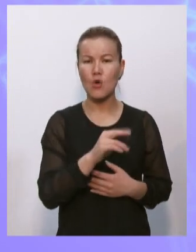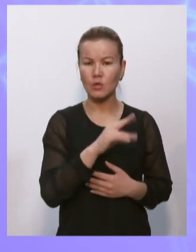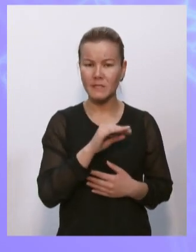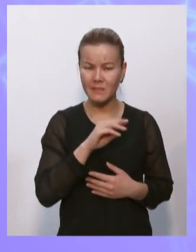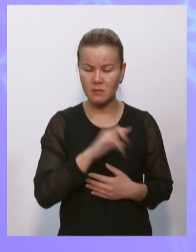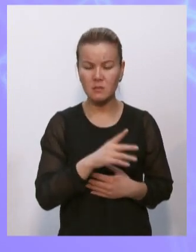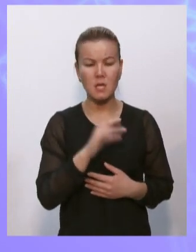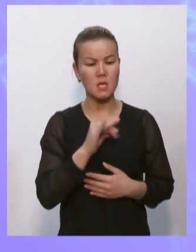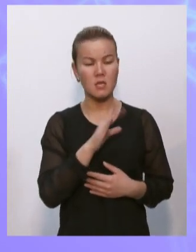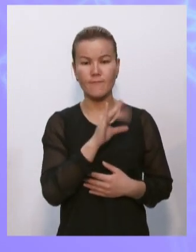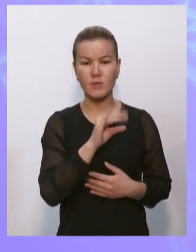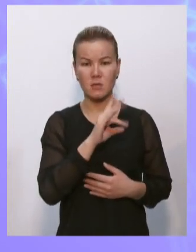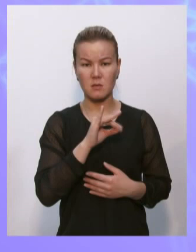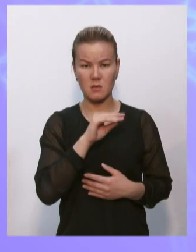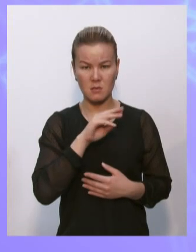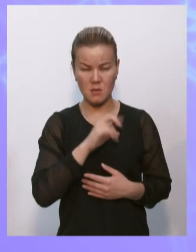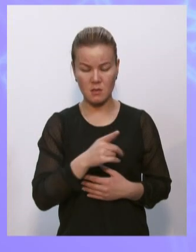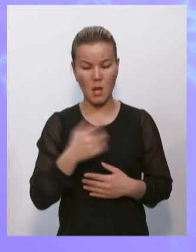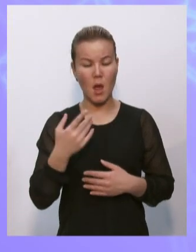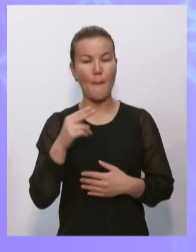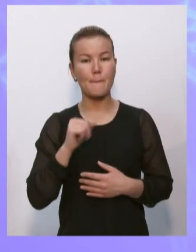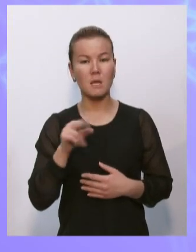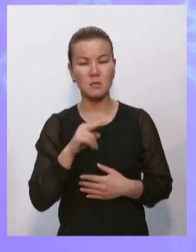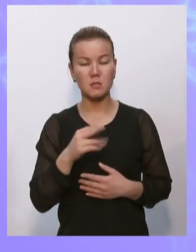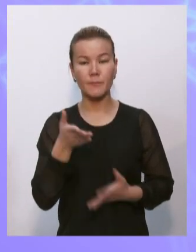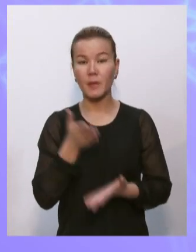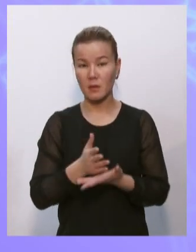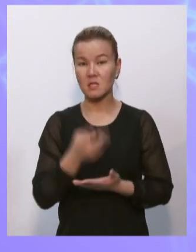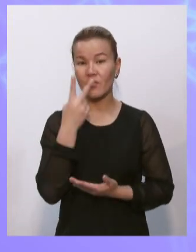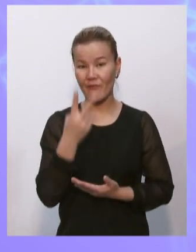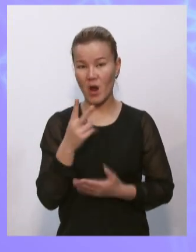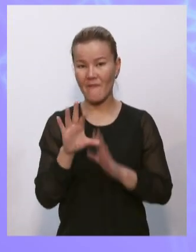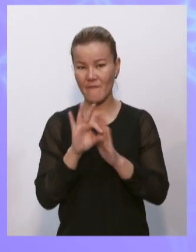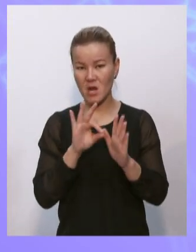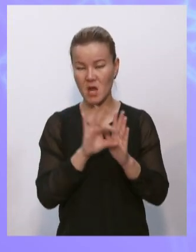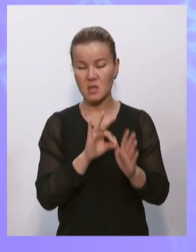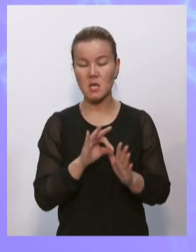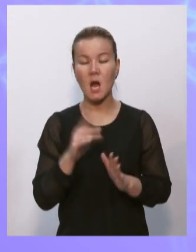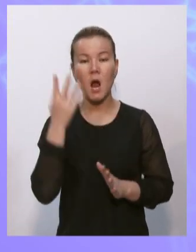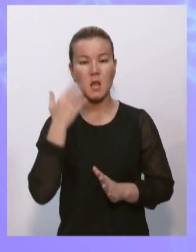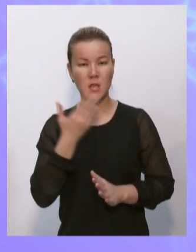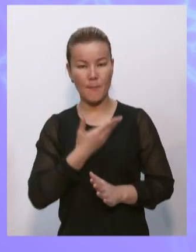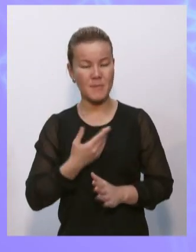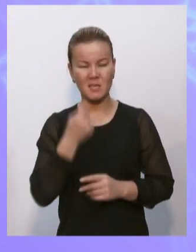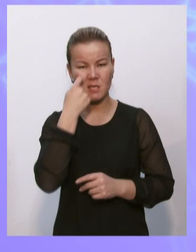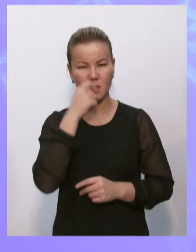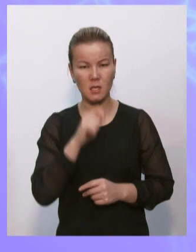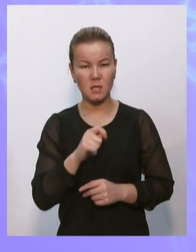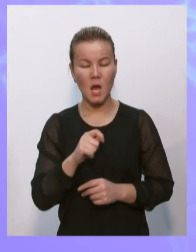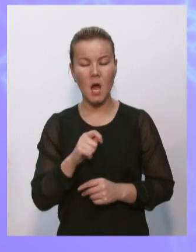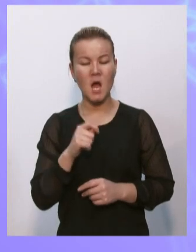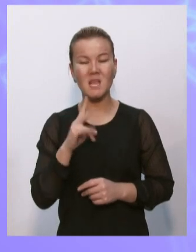родительный и винительный падежи? Есть два варианта, когда мы никогда